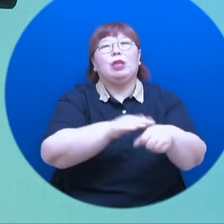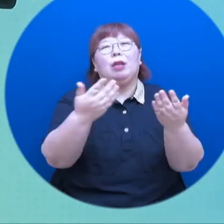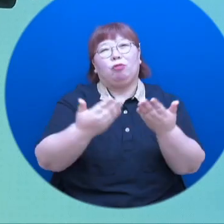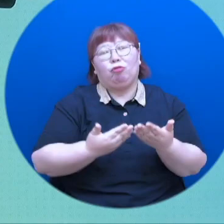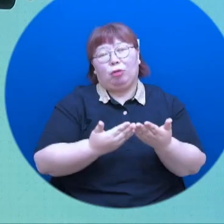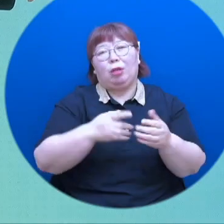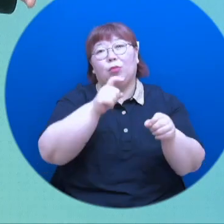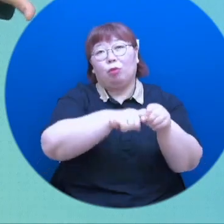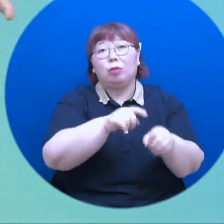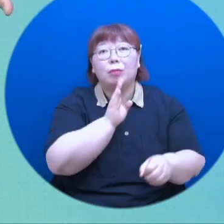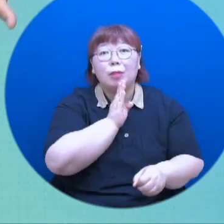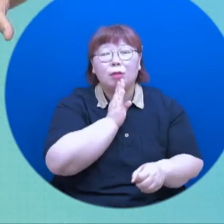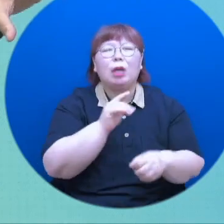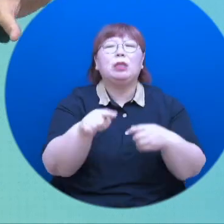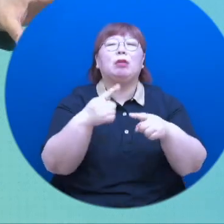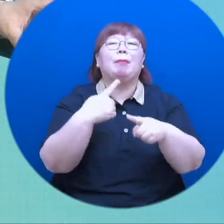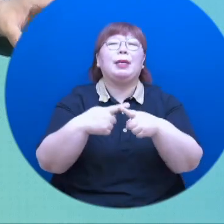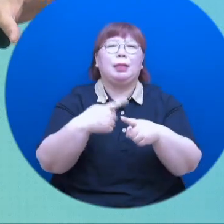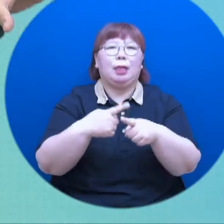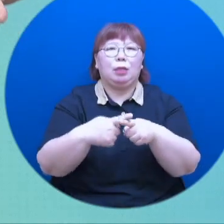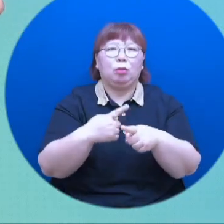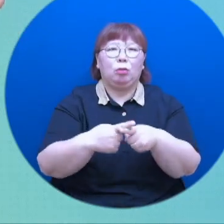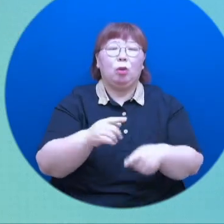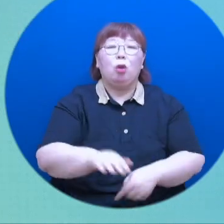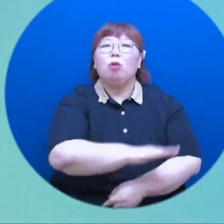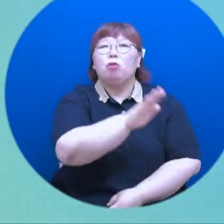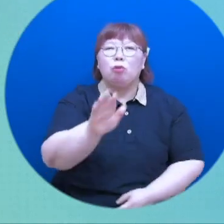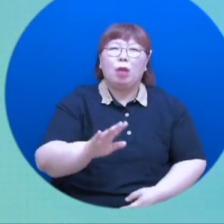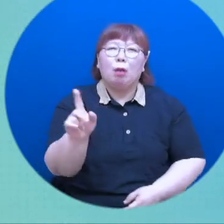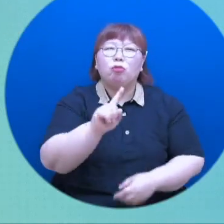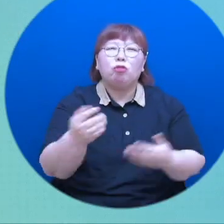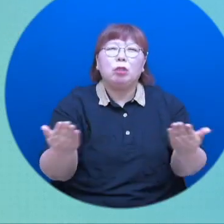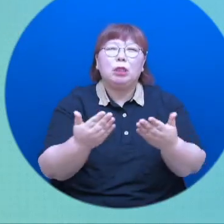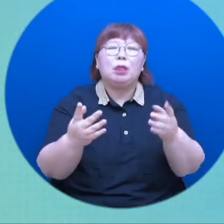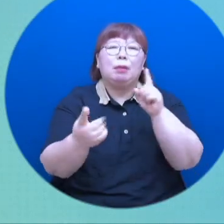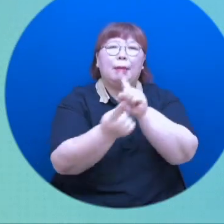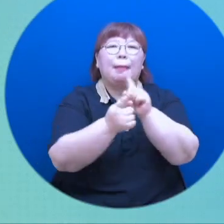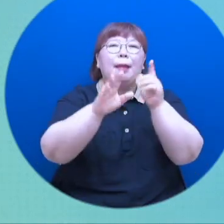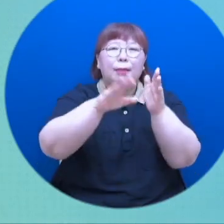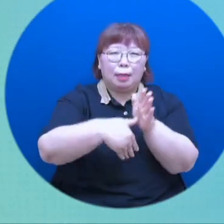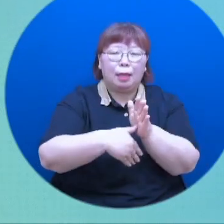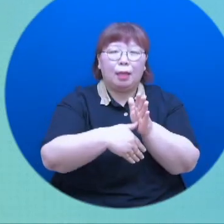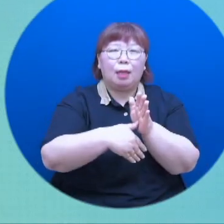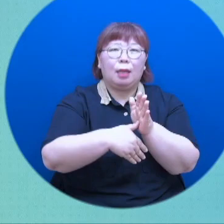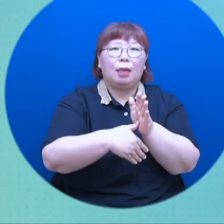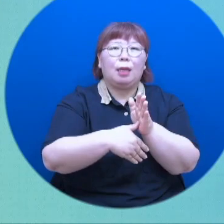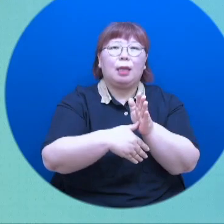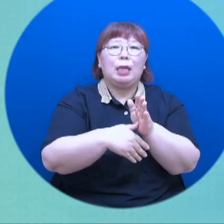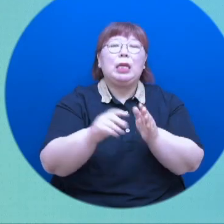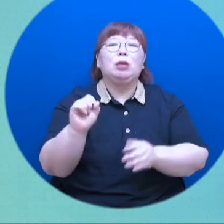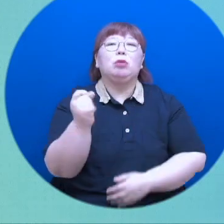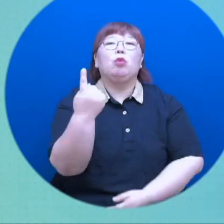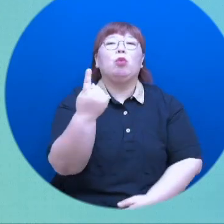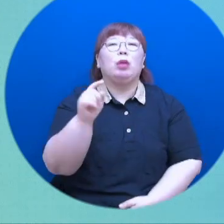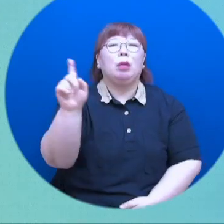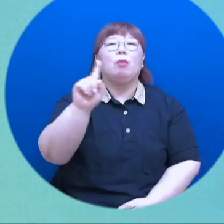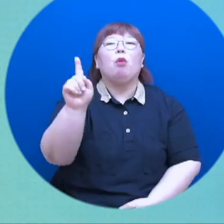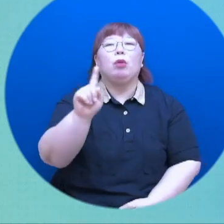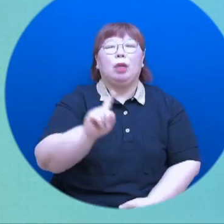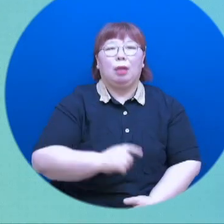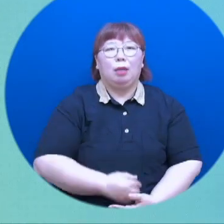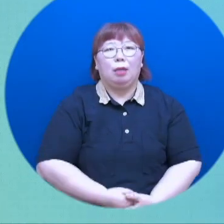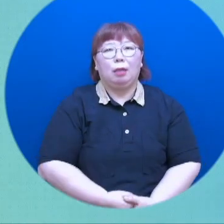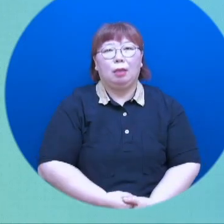거예요. 오늘 저와 여러분이 무슨 일을 만나게 될 때 어떤 일들을 행하잖아요. 그 동기가 무엇이냐?